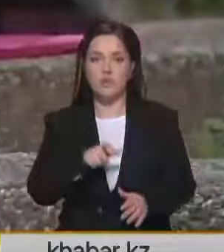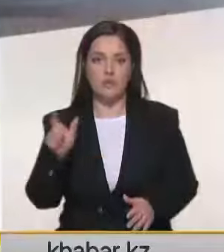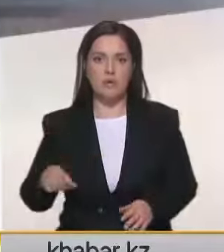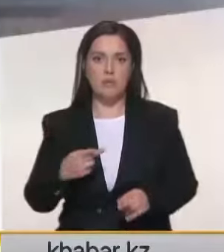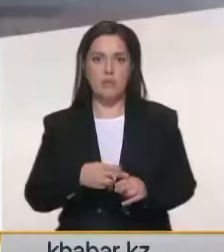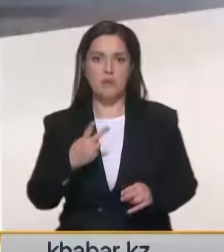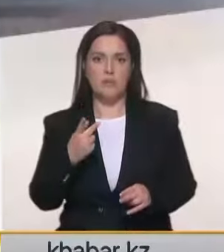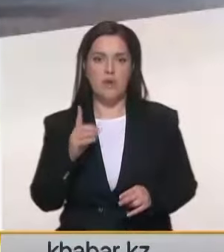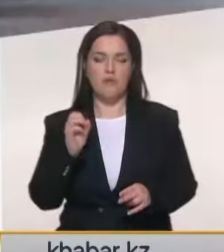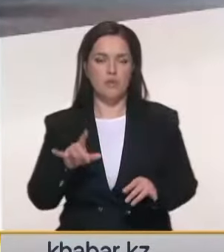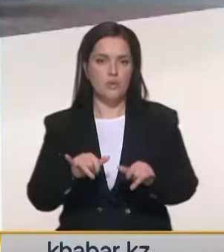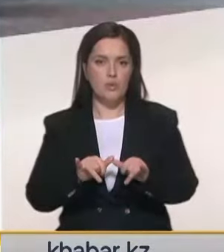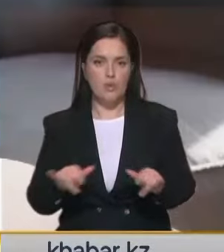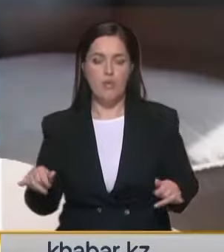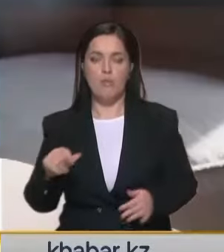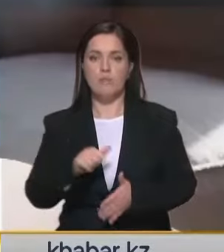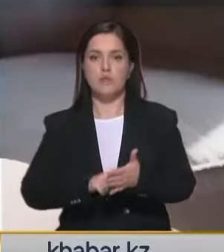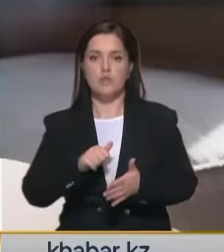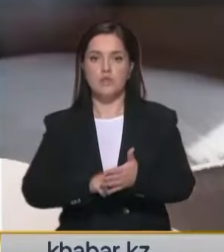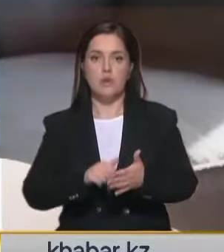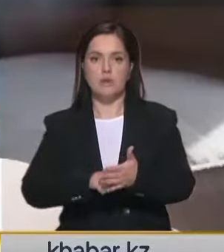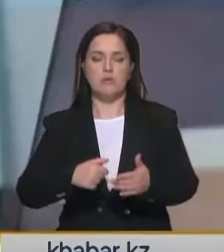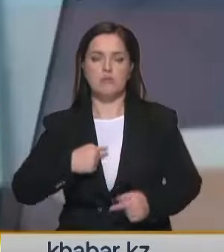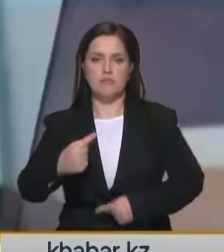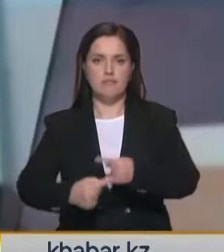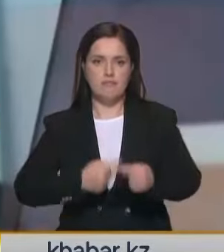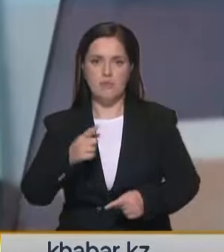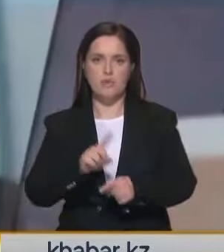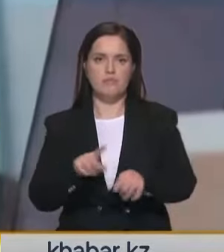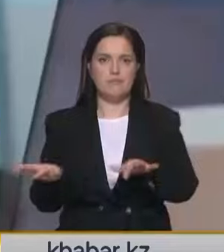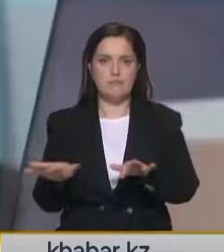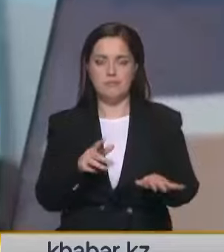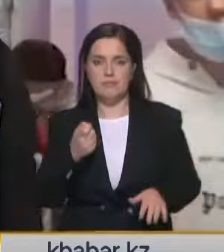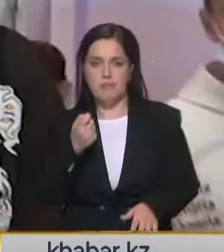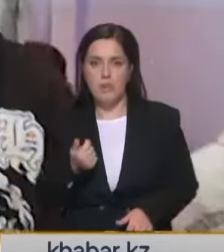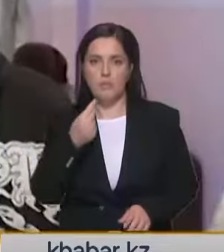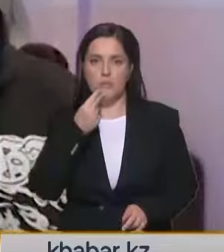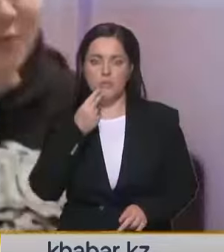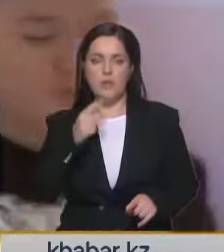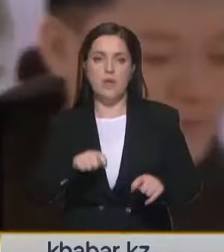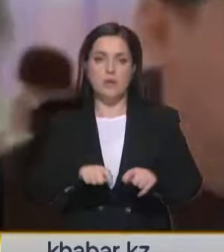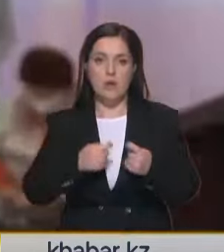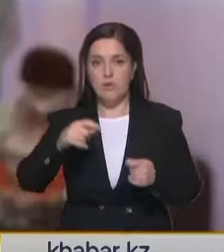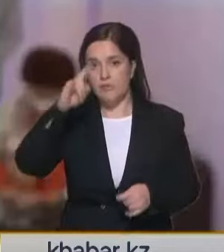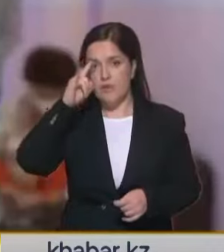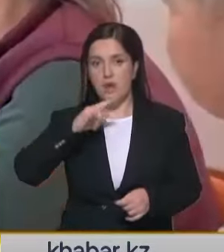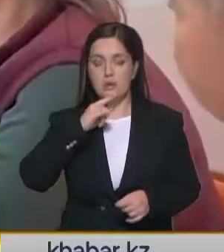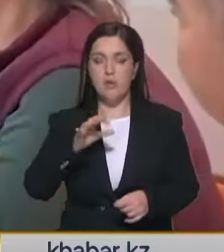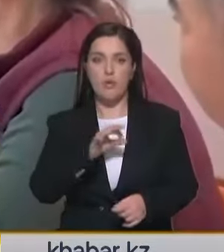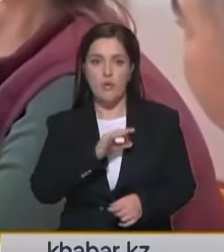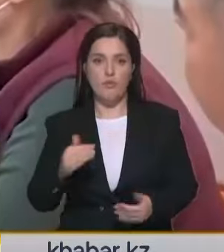эпидемией 21 века. Причины современные – генетика, малоподвижный образ жизни и неправильное питание. В Казахстане с этим диагнозом